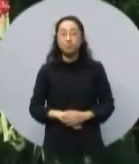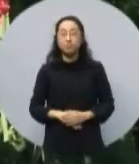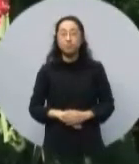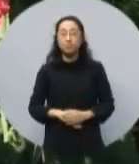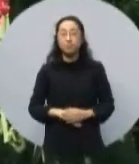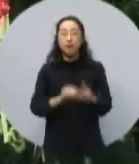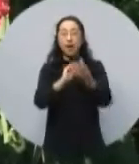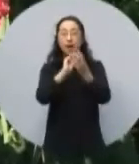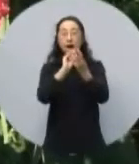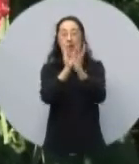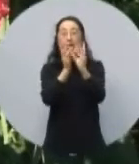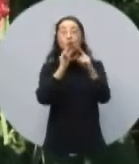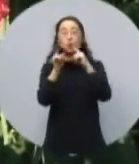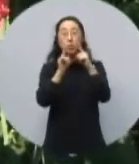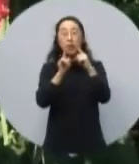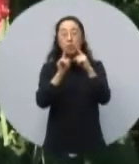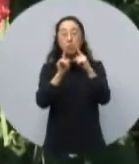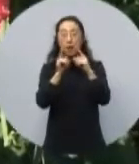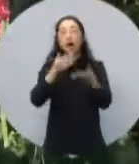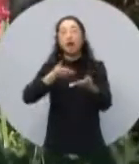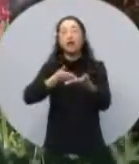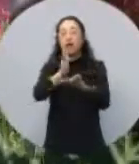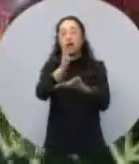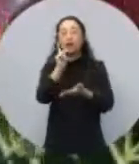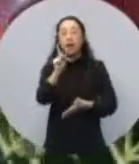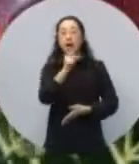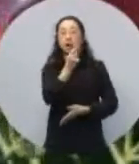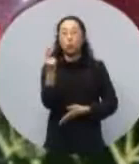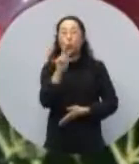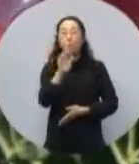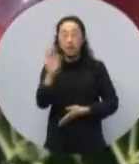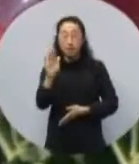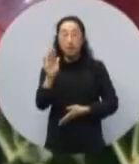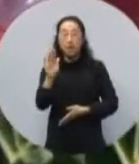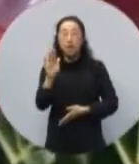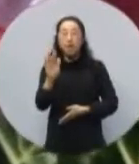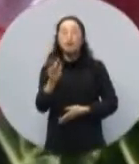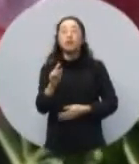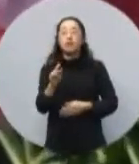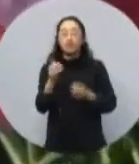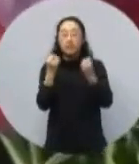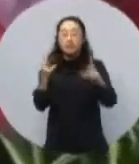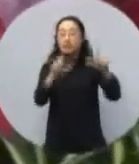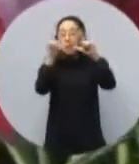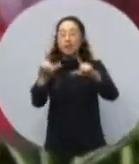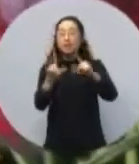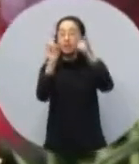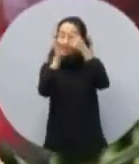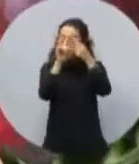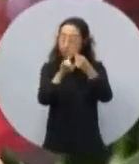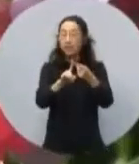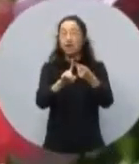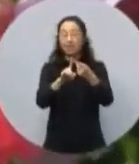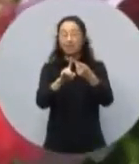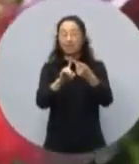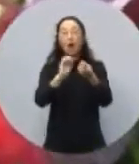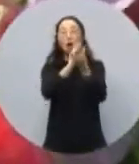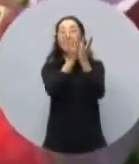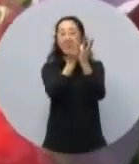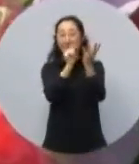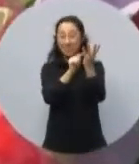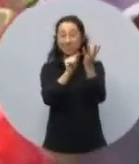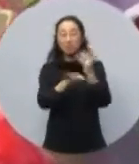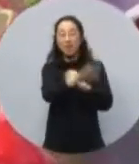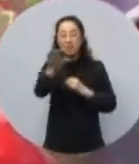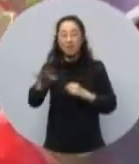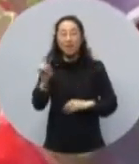スイートピーの花言葉は門出。新生活の始まるこれからの季節のプレゼントにはぴったりです。皆